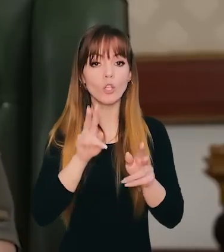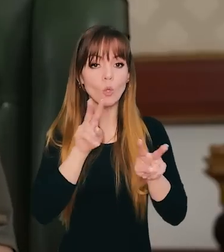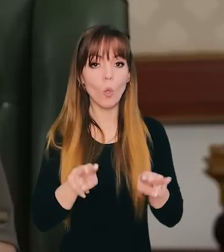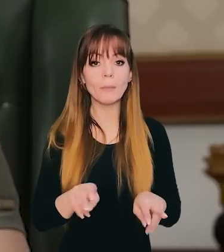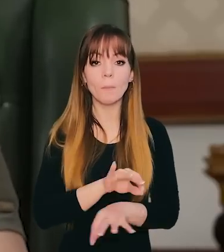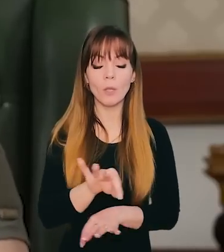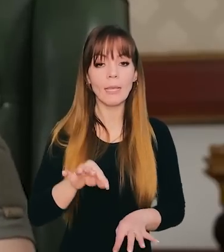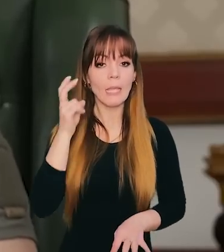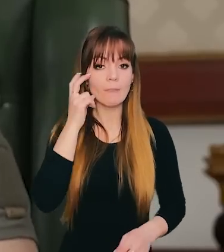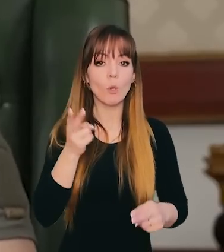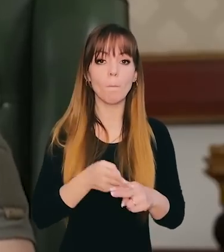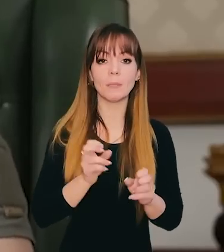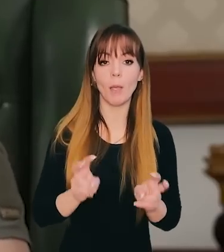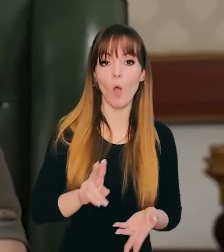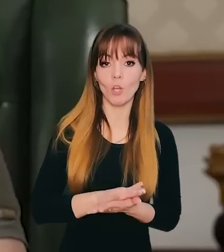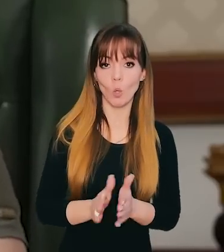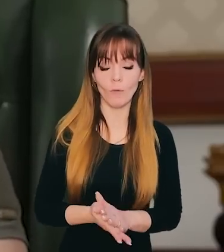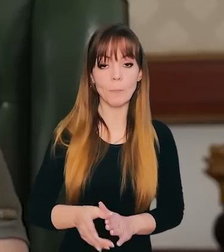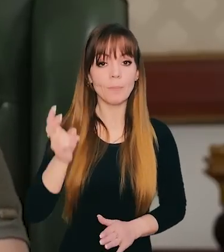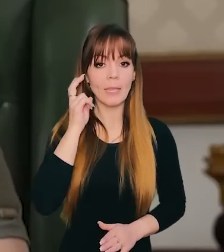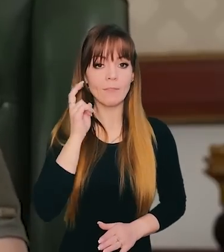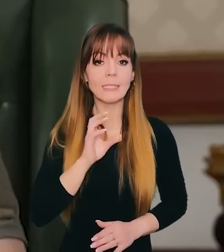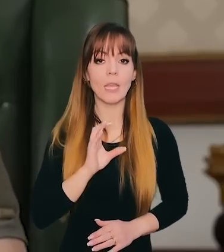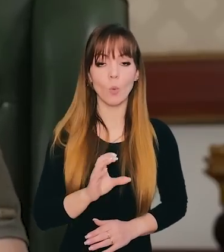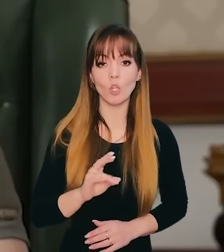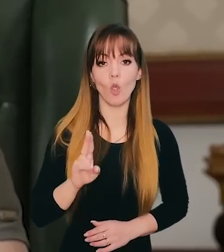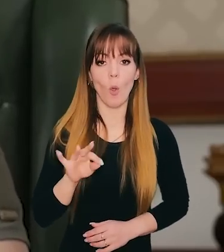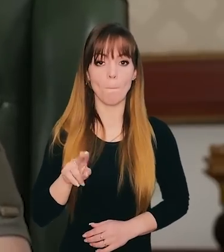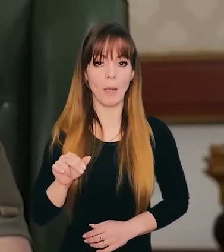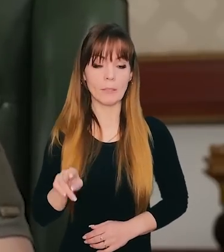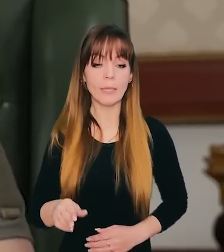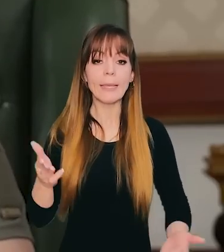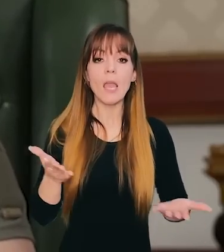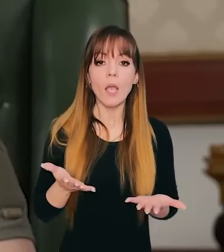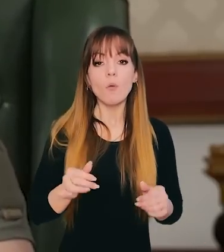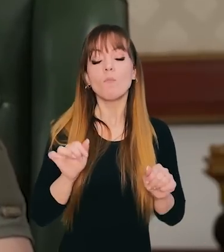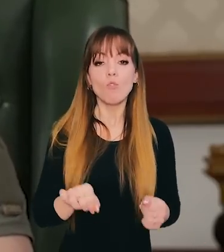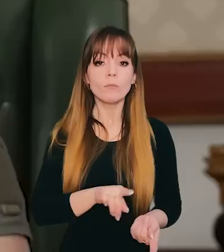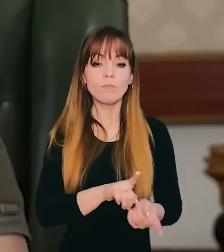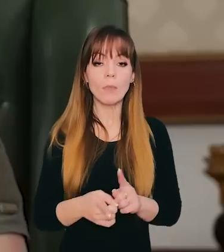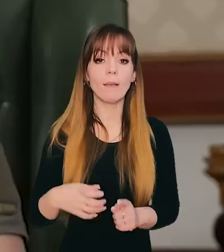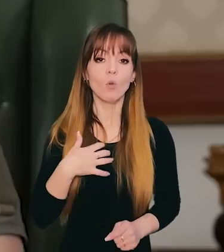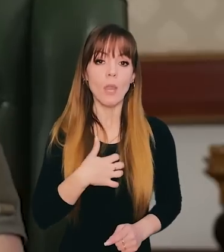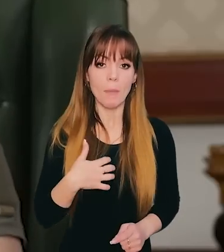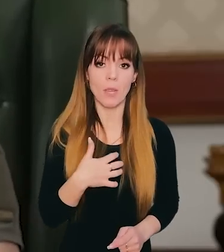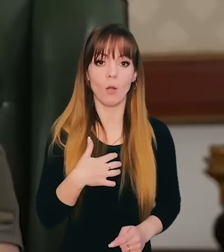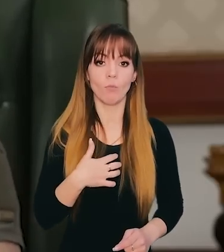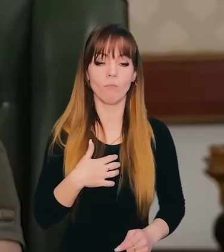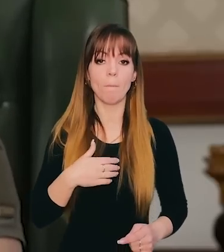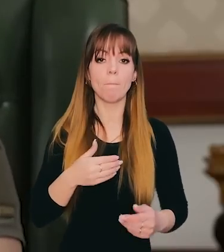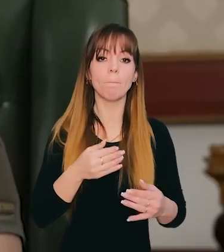ознайомитись з проектом Київського безпекового договору Київ Security Compact який може стати